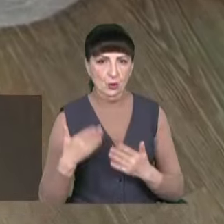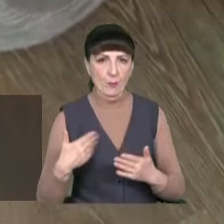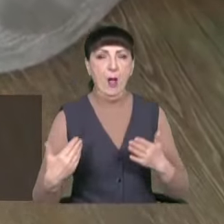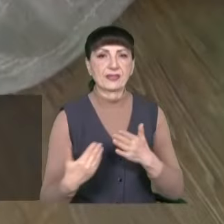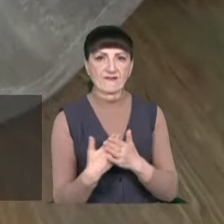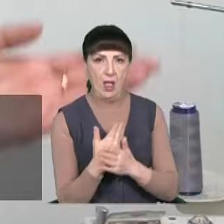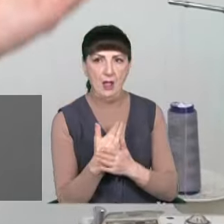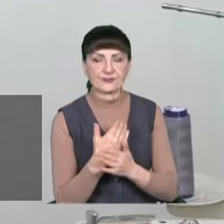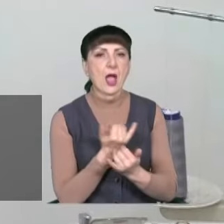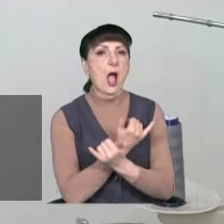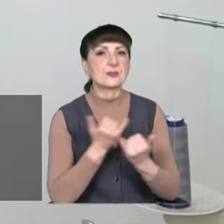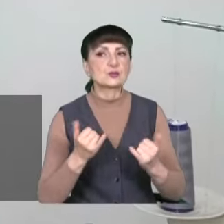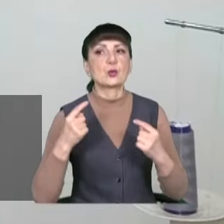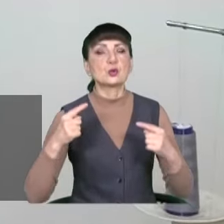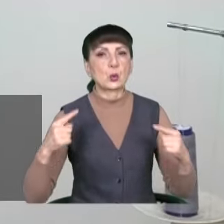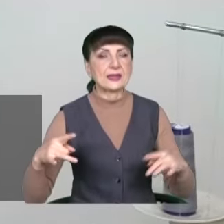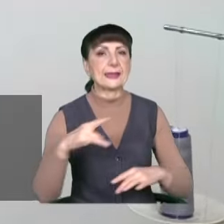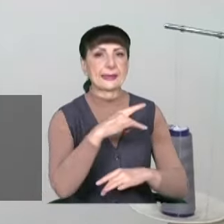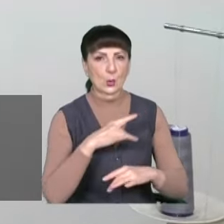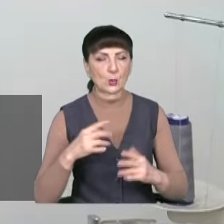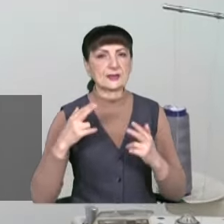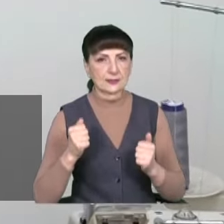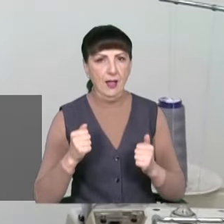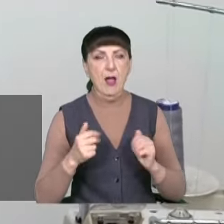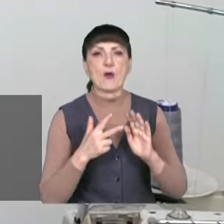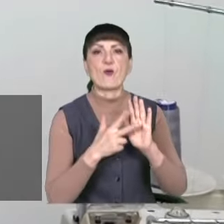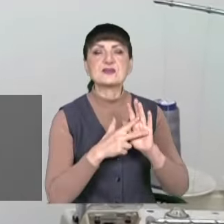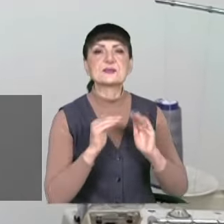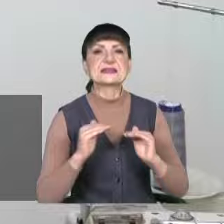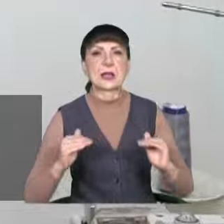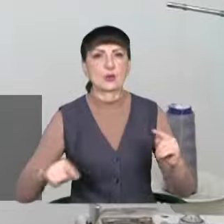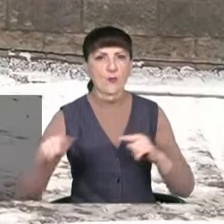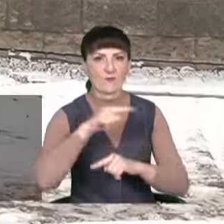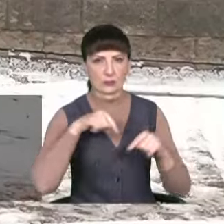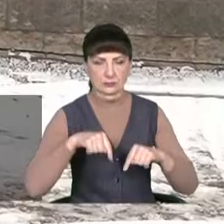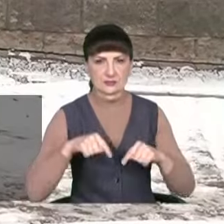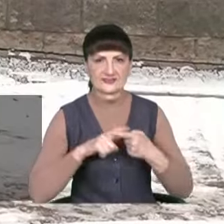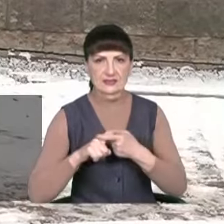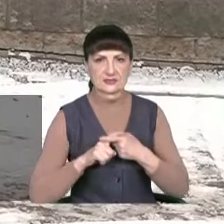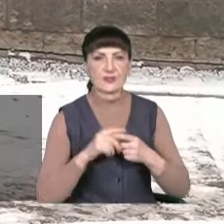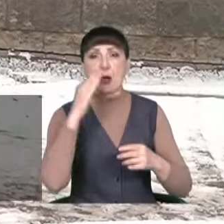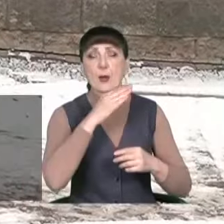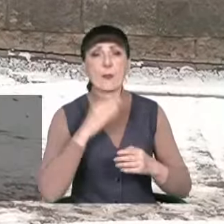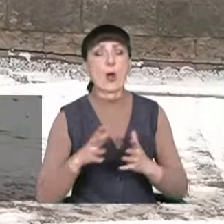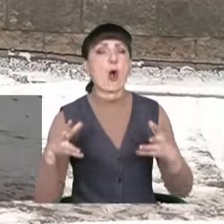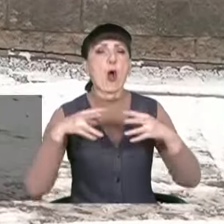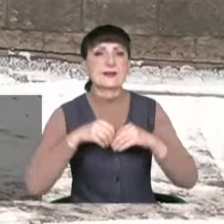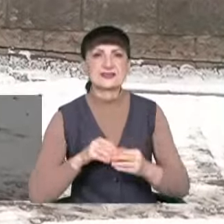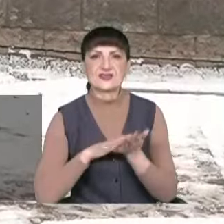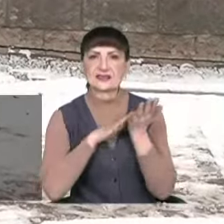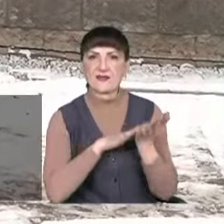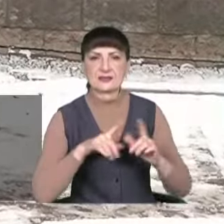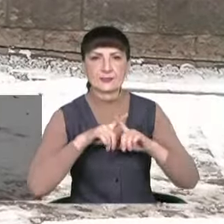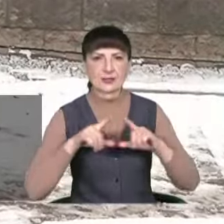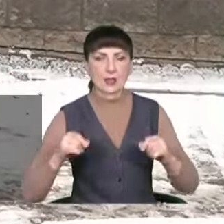их. Обслуживаем и другие регионы, остальные 8 садов этой сети. Родители подали коллективное заявление в